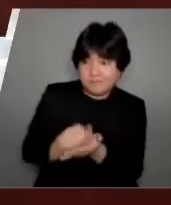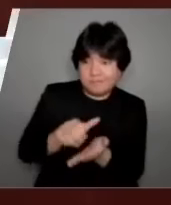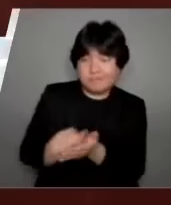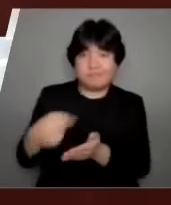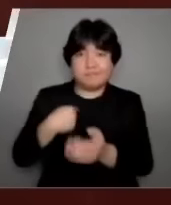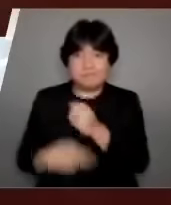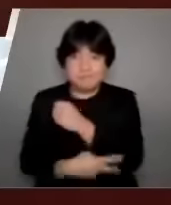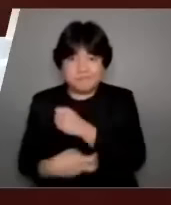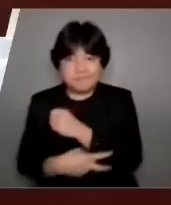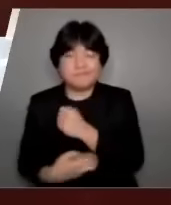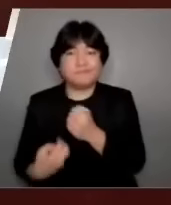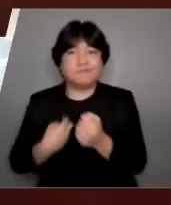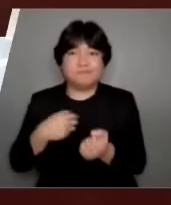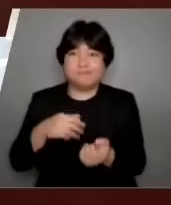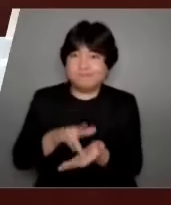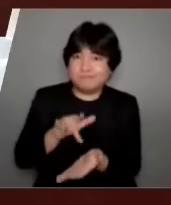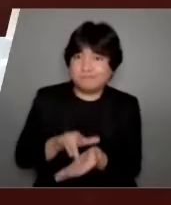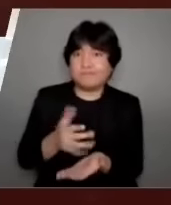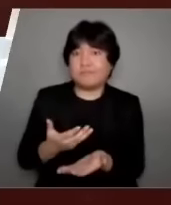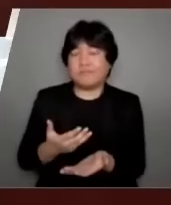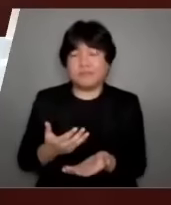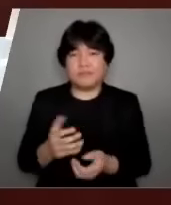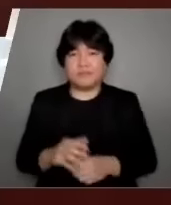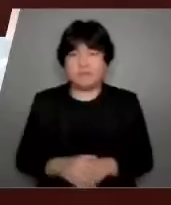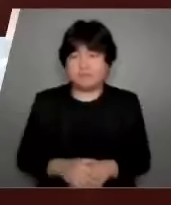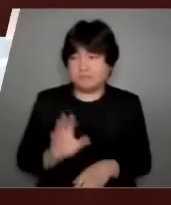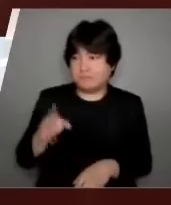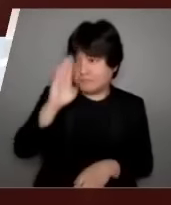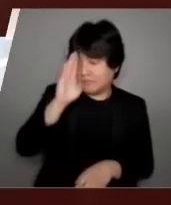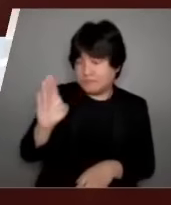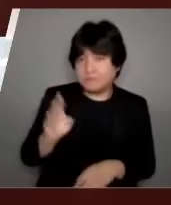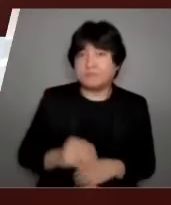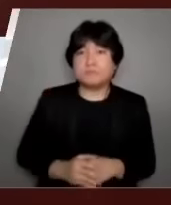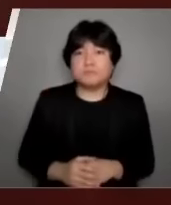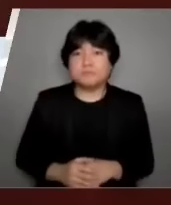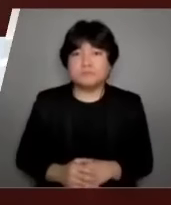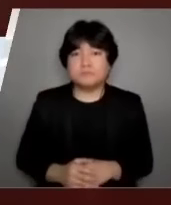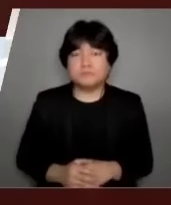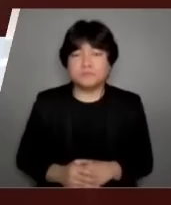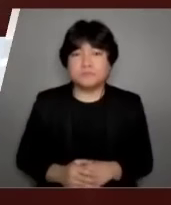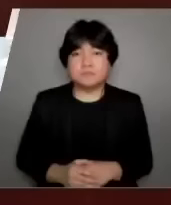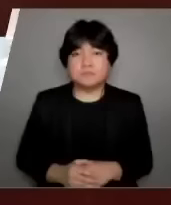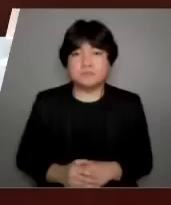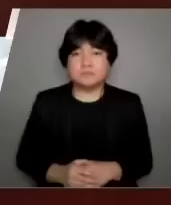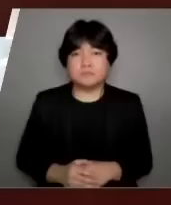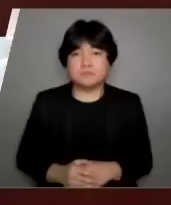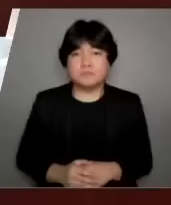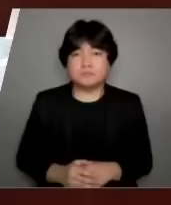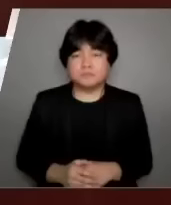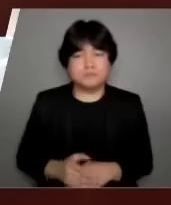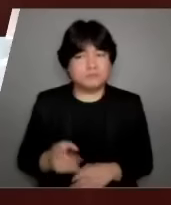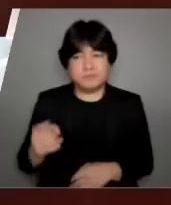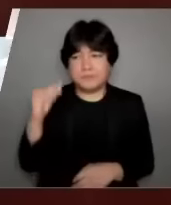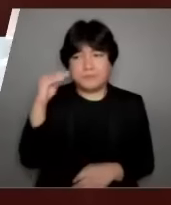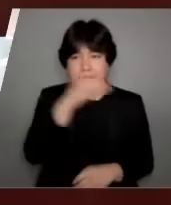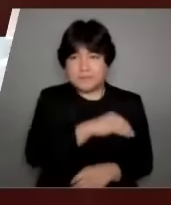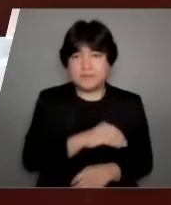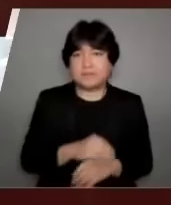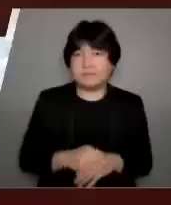winaldas sa luho ko. Sinabi ko sa kanila na walang halong katotohanan lahat. So kung